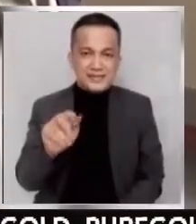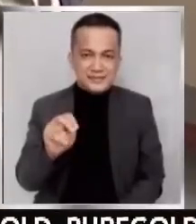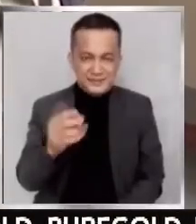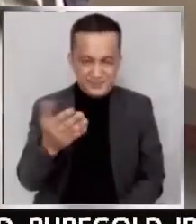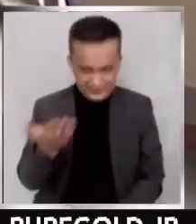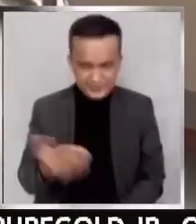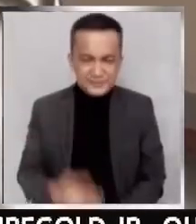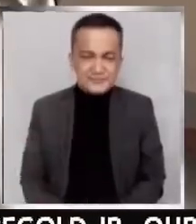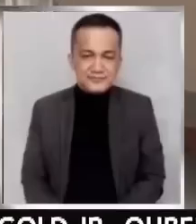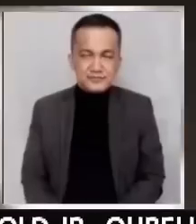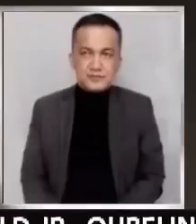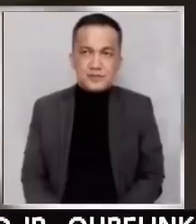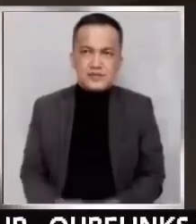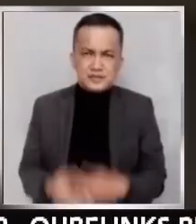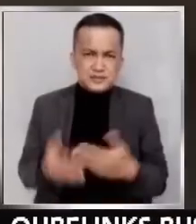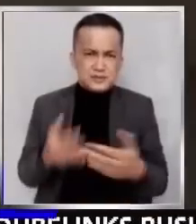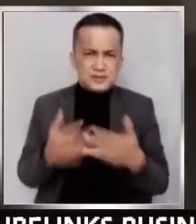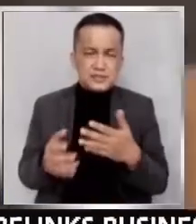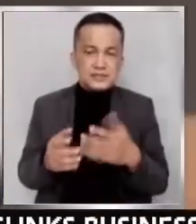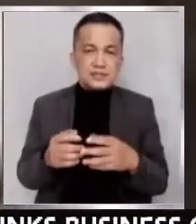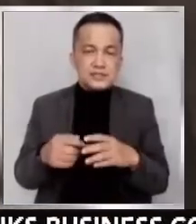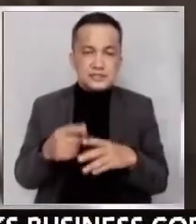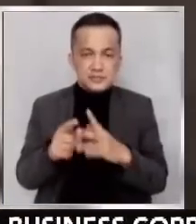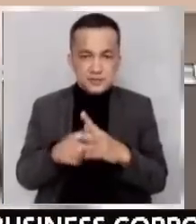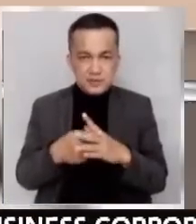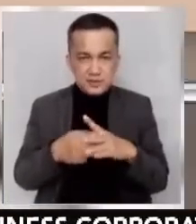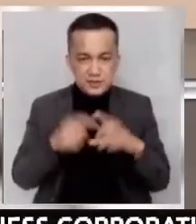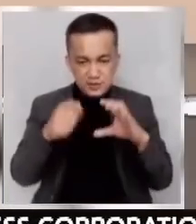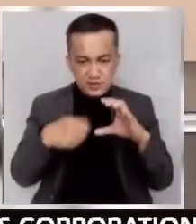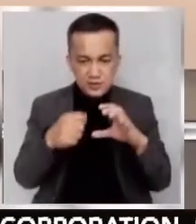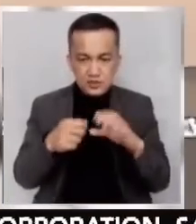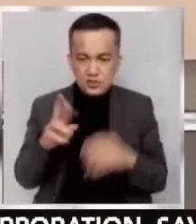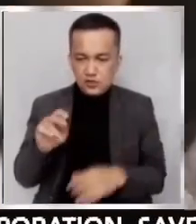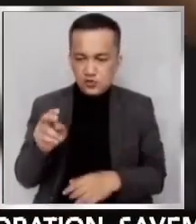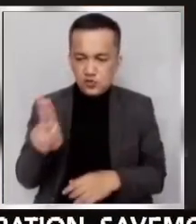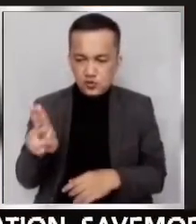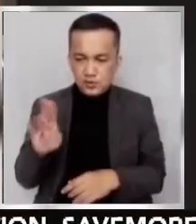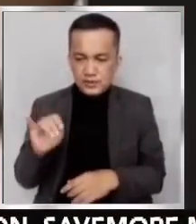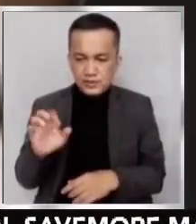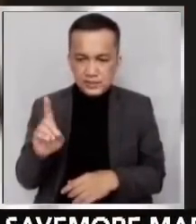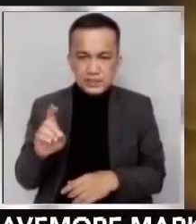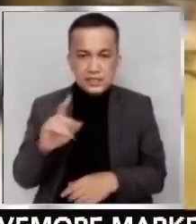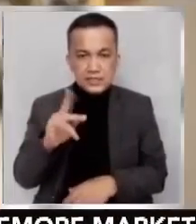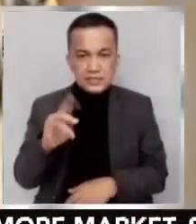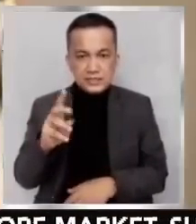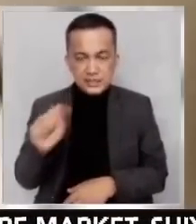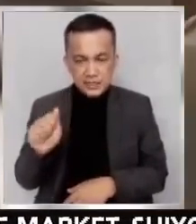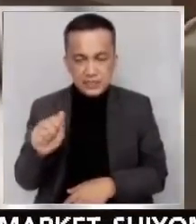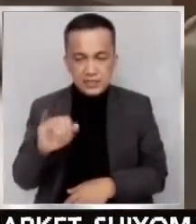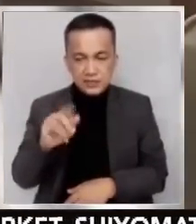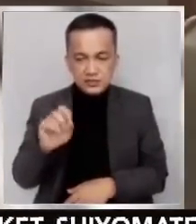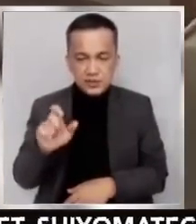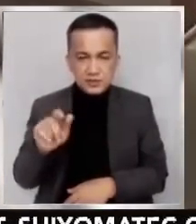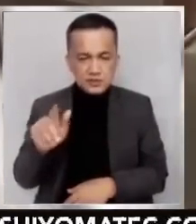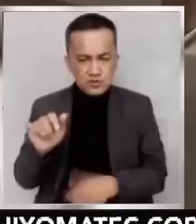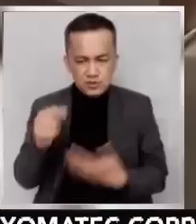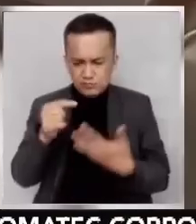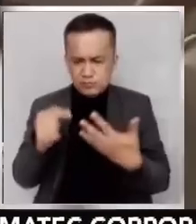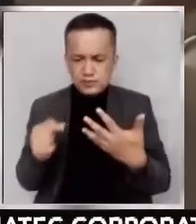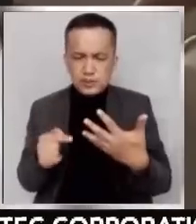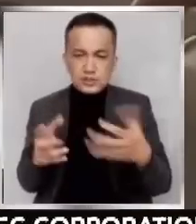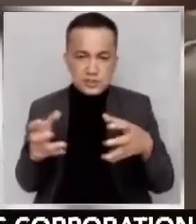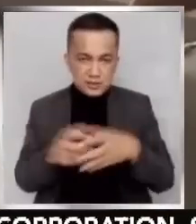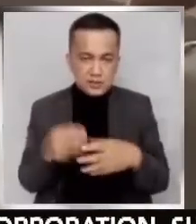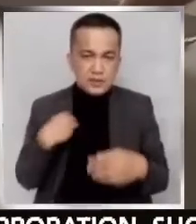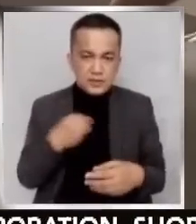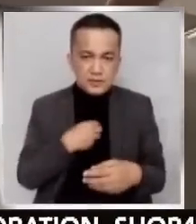Kahit nagsimula na ang taping, tutok pa rin si Naruru Madrid, Katrina Halili, Joem Bascon at iba pang cast members sa kani-kanilang